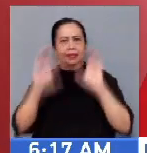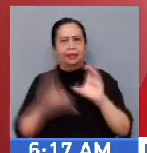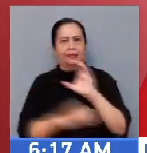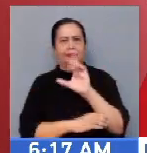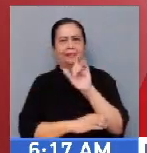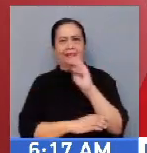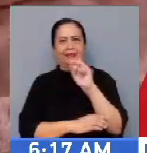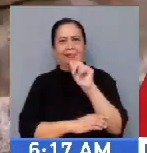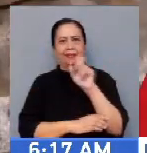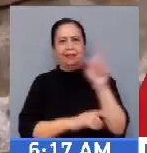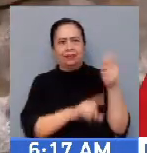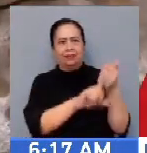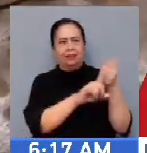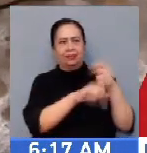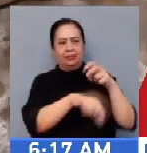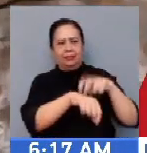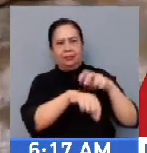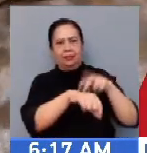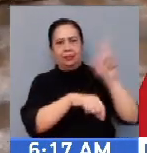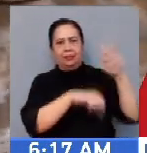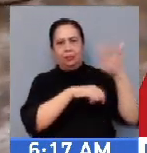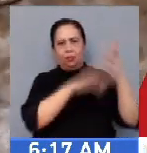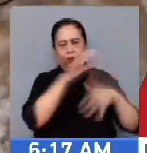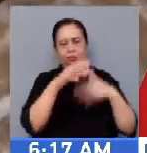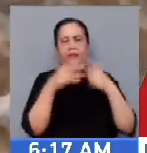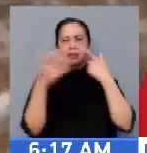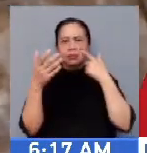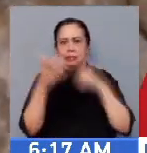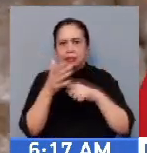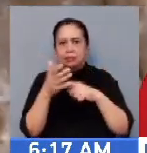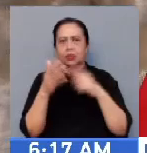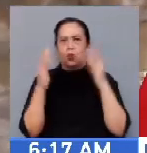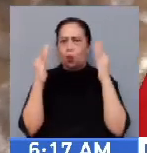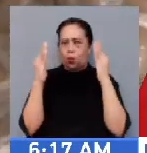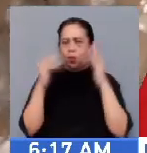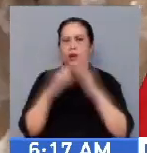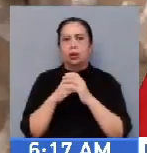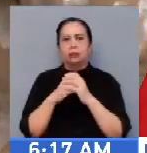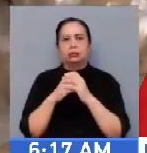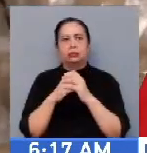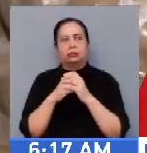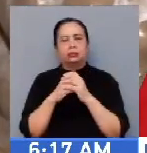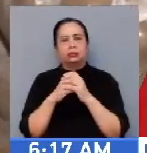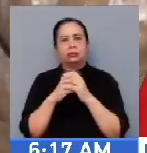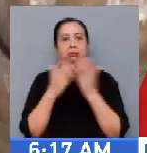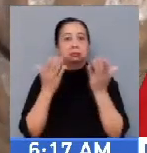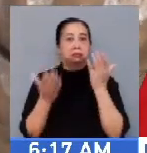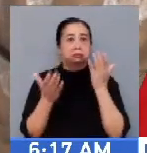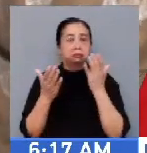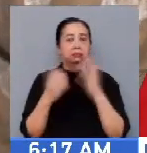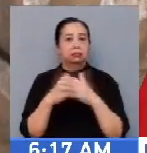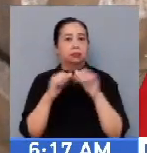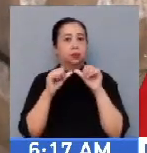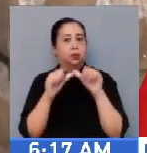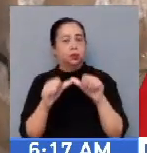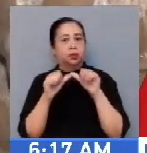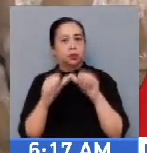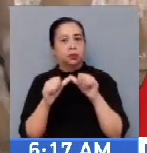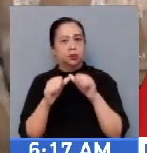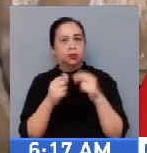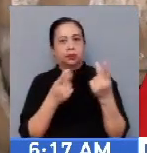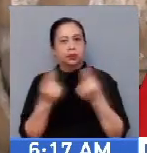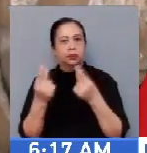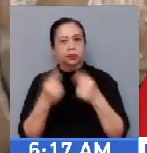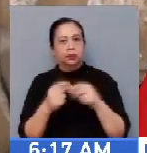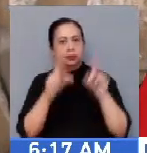So nasa trial stage pa lang po and hopefully po siguro po sa patuloy na pag-conduct natin ng trial sa mga